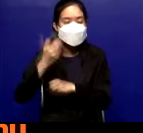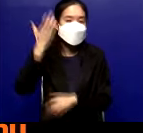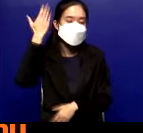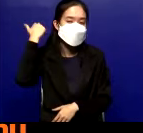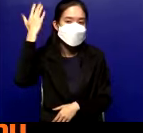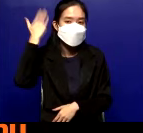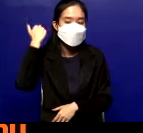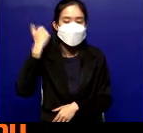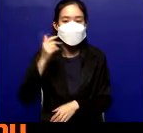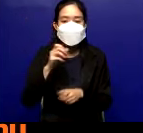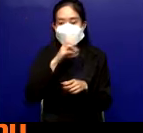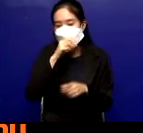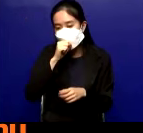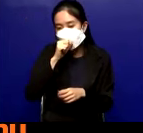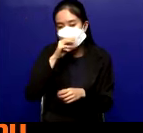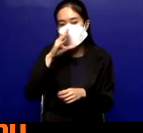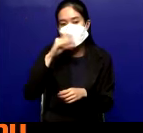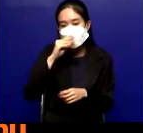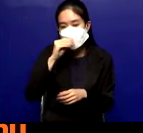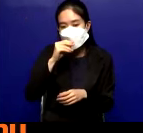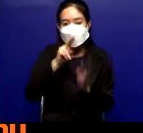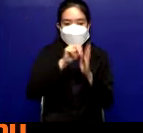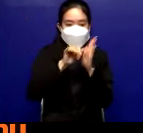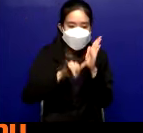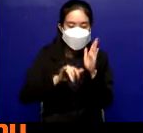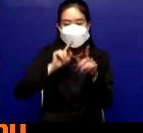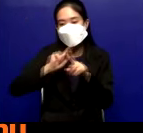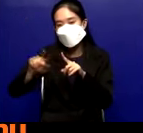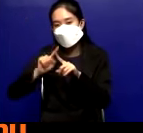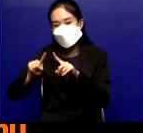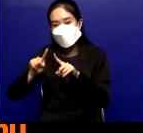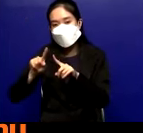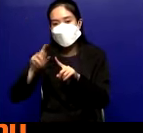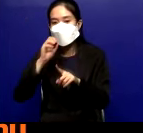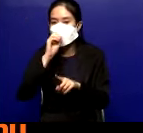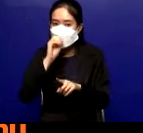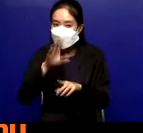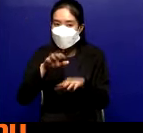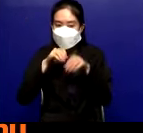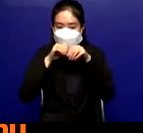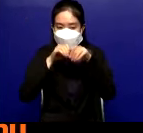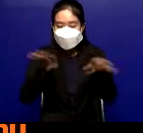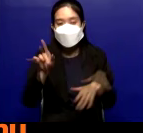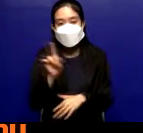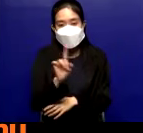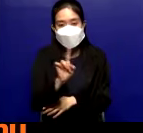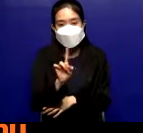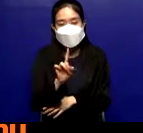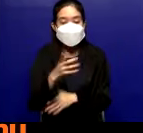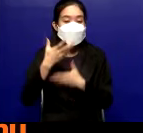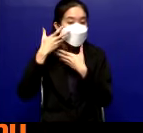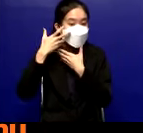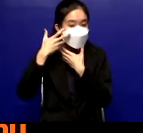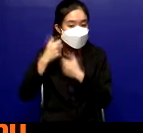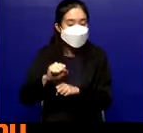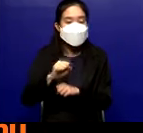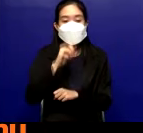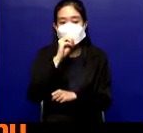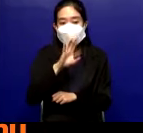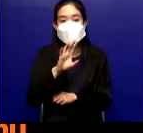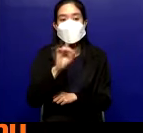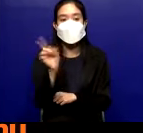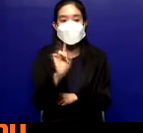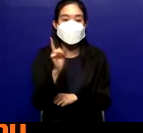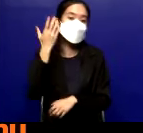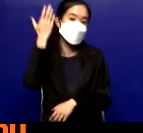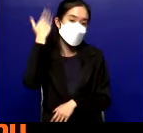ให้ฟังค่ะพรรคประชาธิปัตย์ชูนโยบายเกิดปั๊บรับแสนเฉพาะเงินอุดหนุนเด็กทั่วหน้าเนี่ยหา